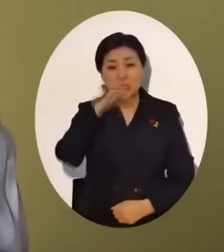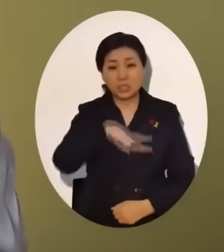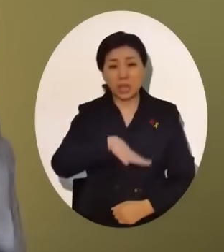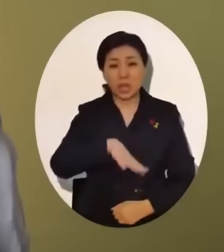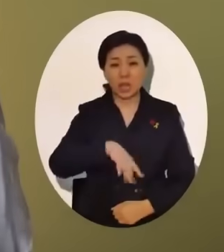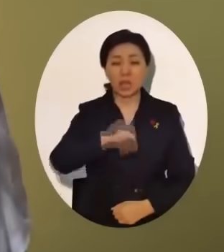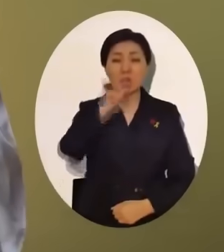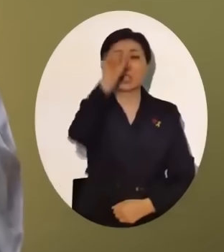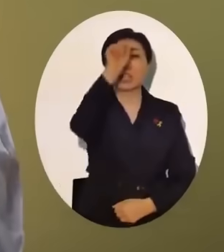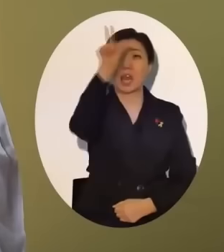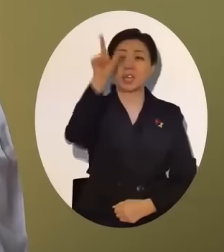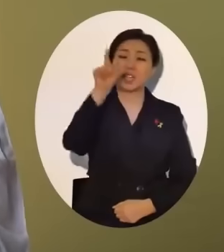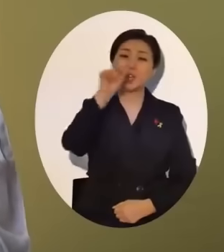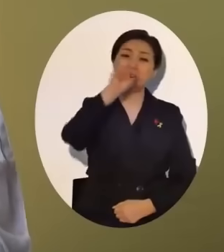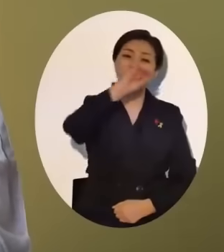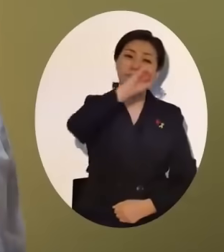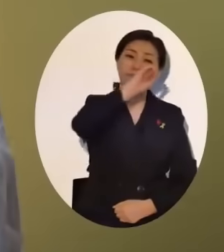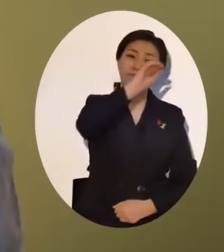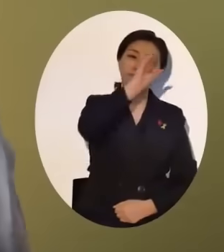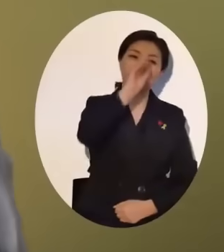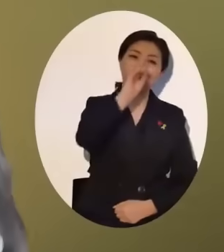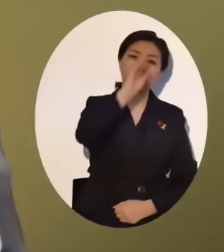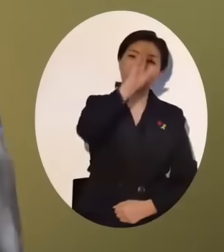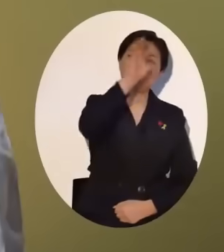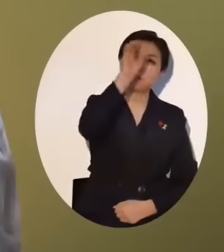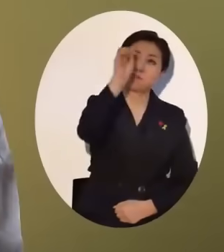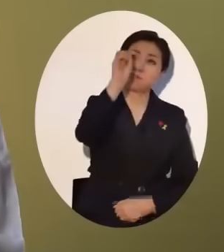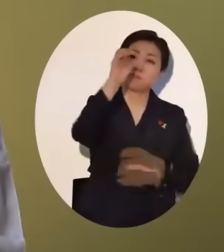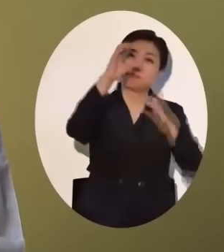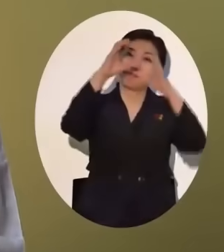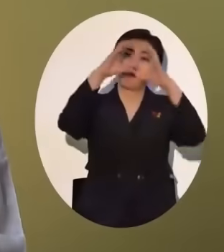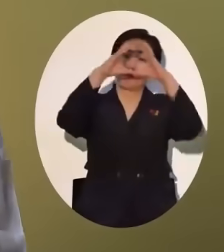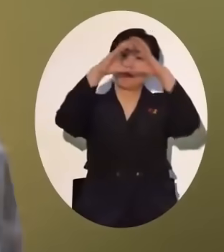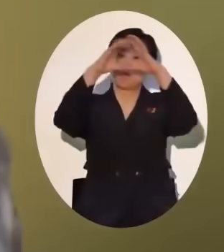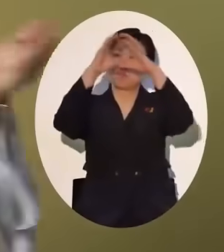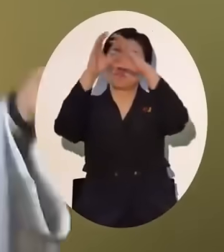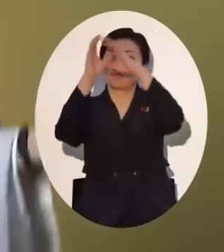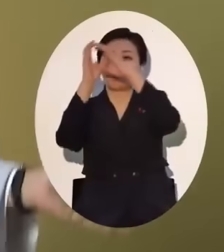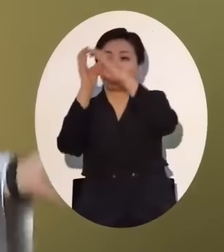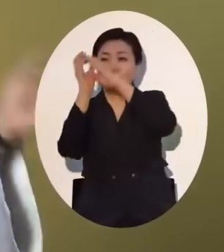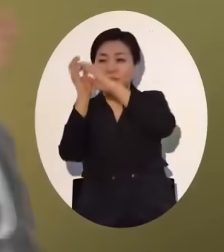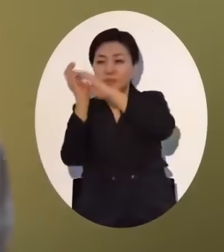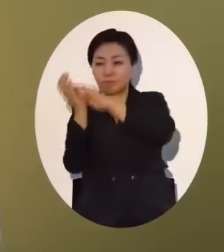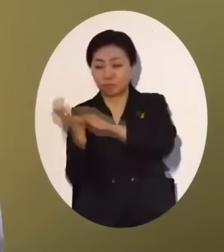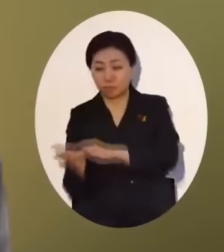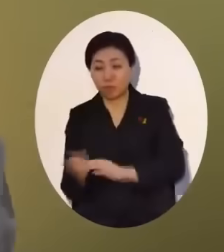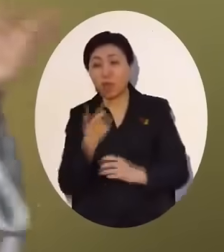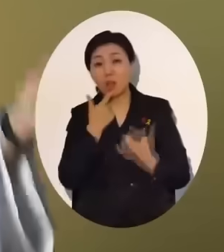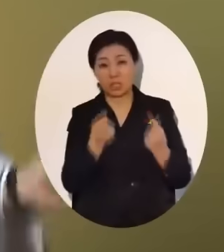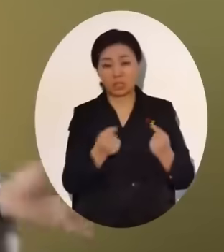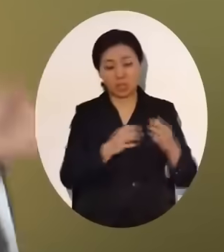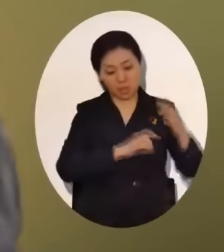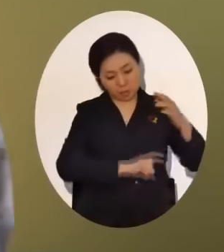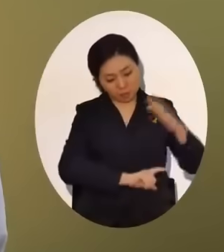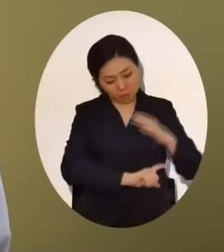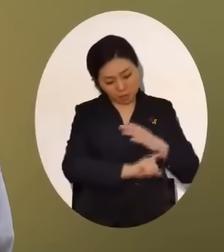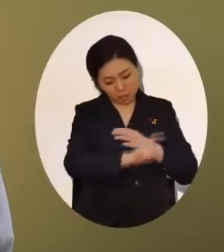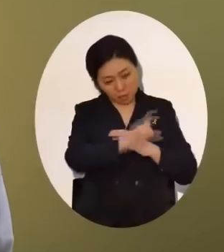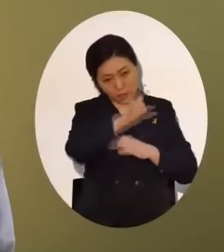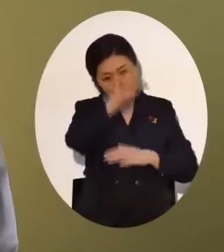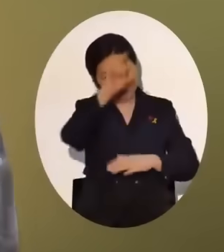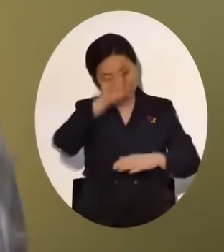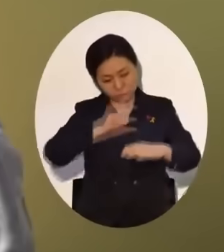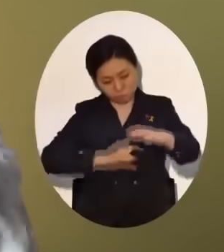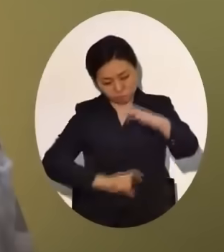이게 차고, 다리 지고, 다리 차고, 다리 지고 하듯이, 해가 뜨고, 해가 지고, 해가 뜨고, 해가